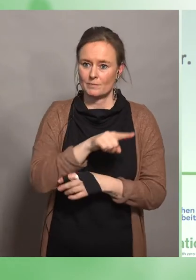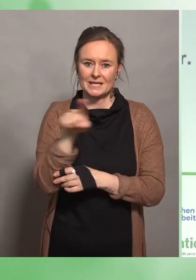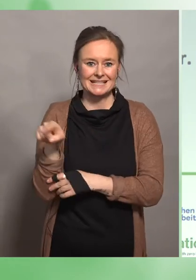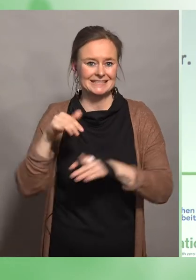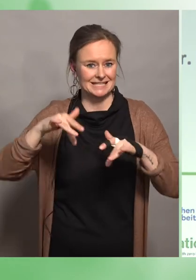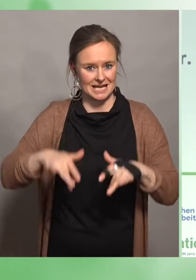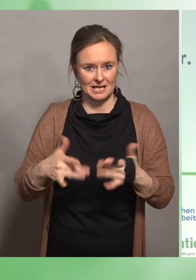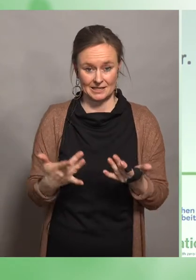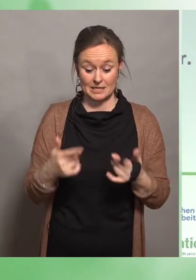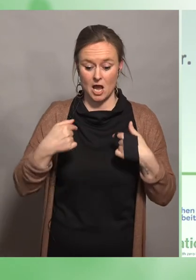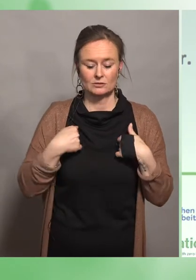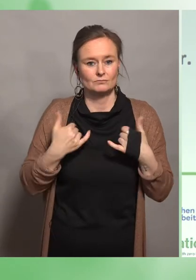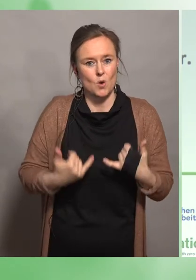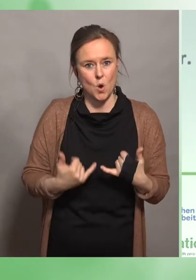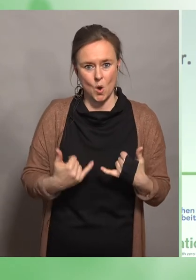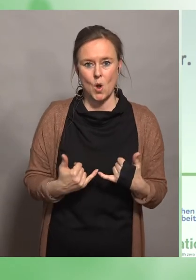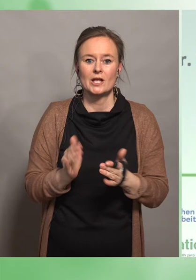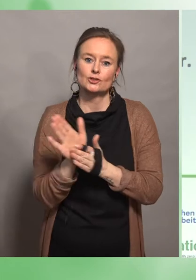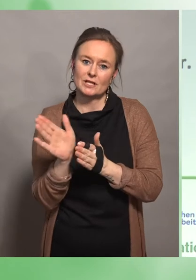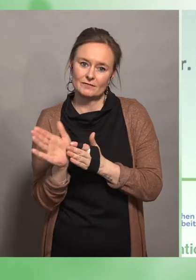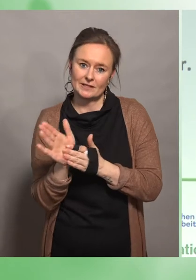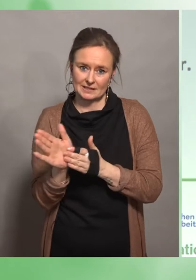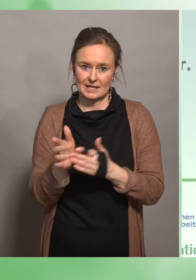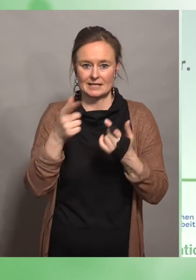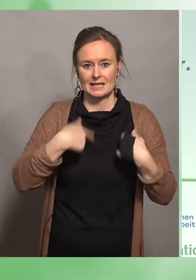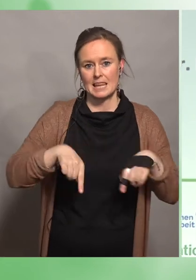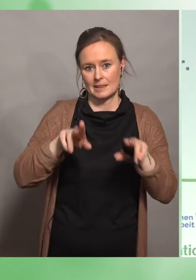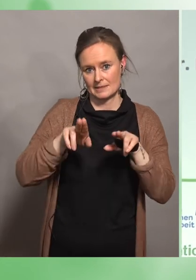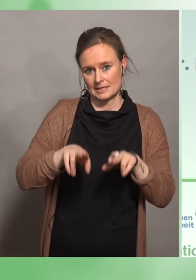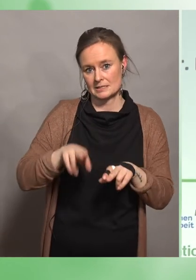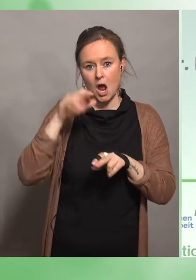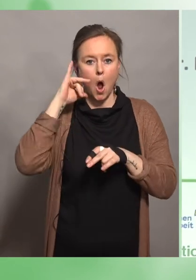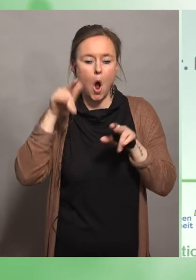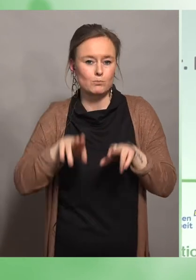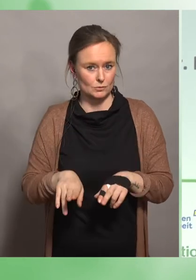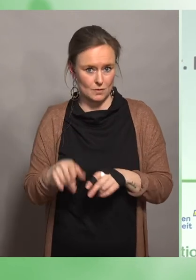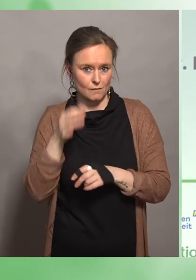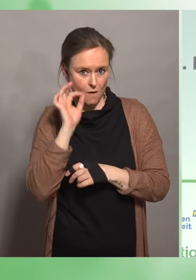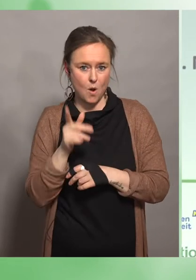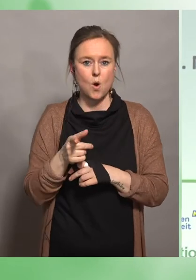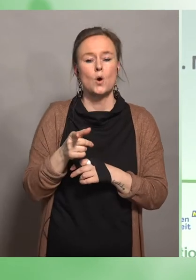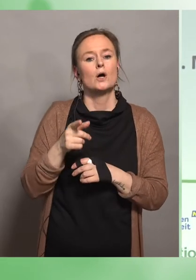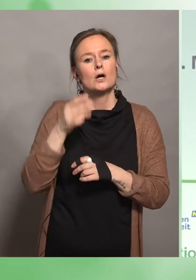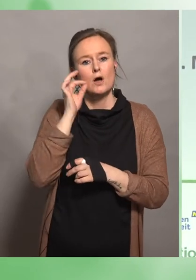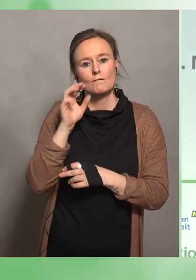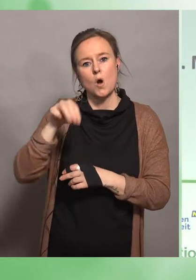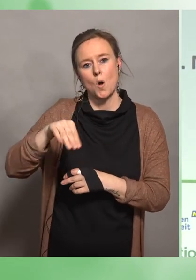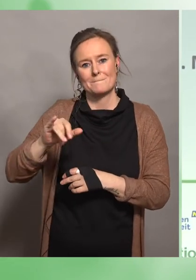heute hier stellvertretend für unsere Landeshauptfrau Johanna Mikl-Leitner bei dieser Kooperationsveranstaltung Zero